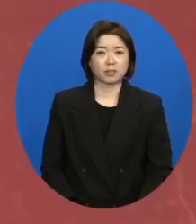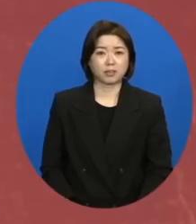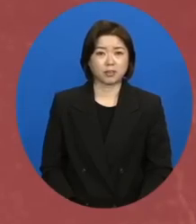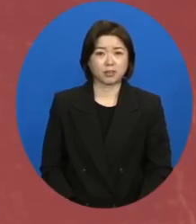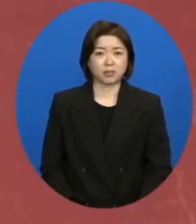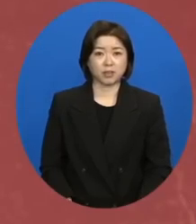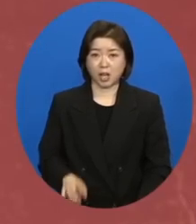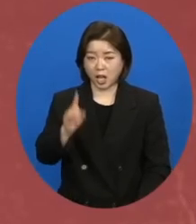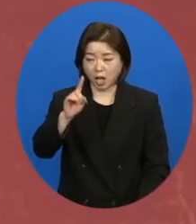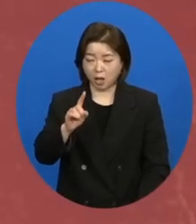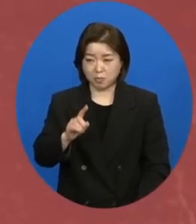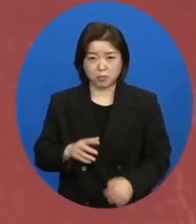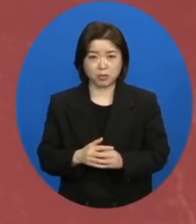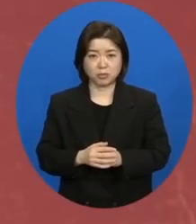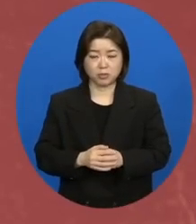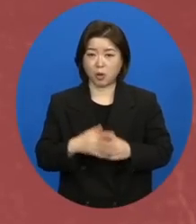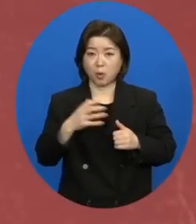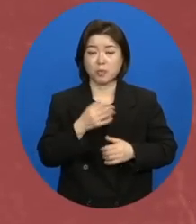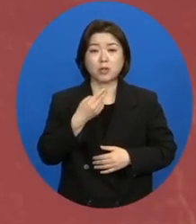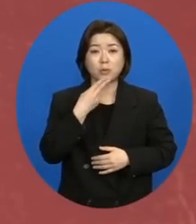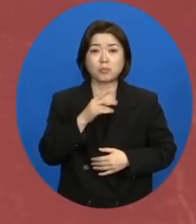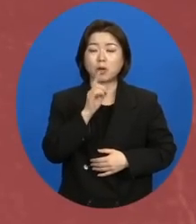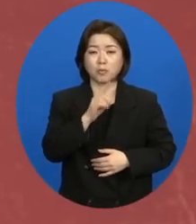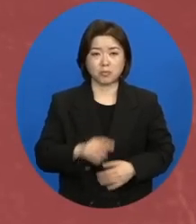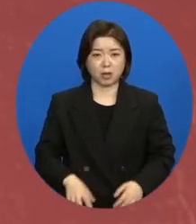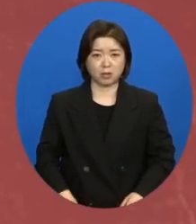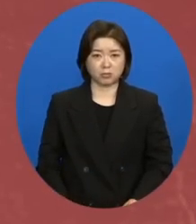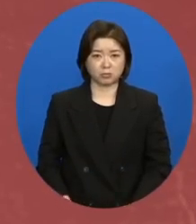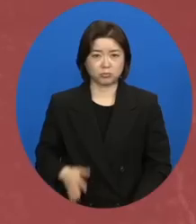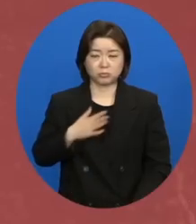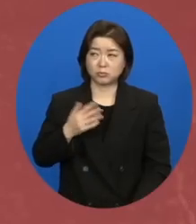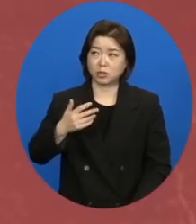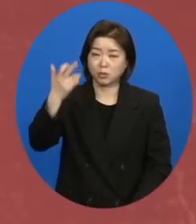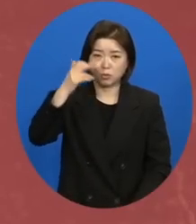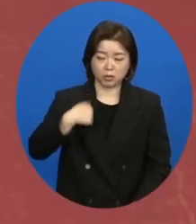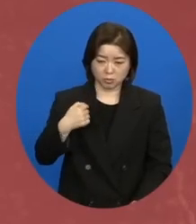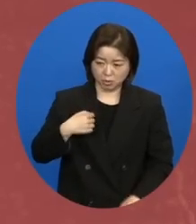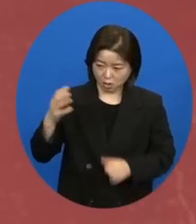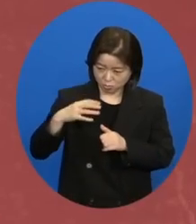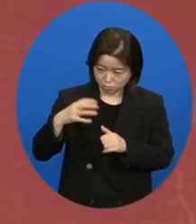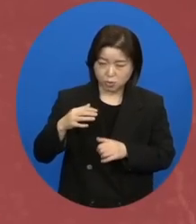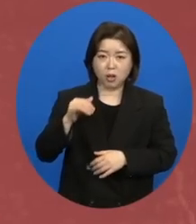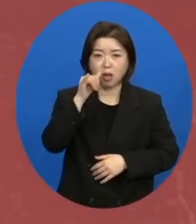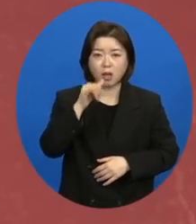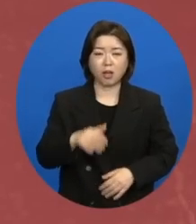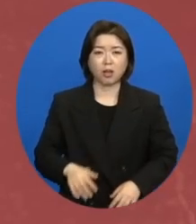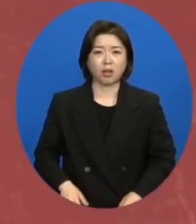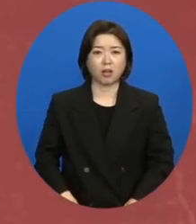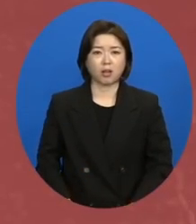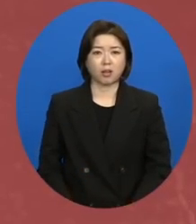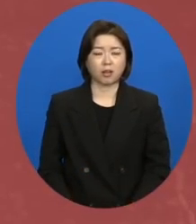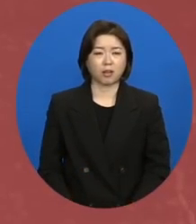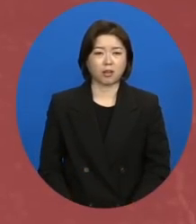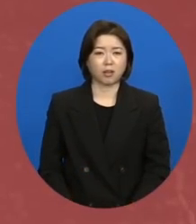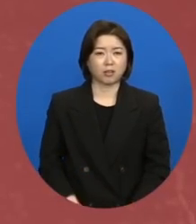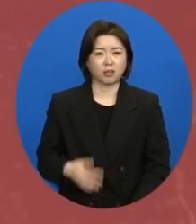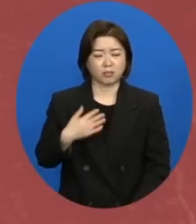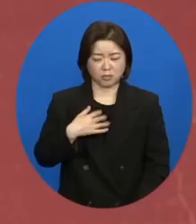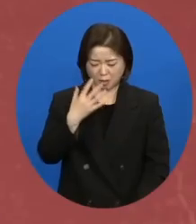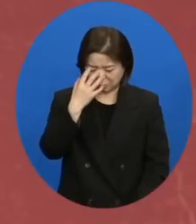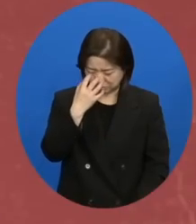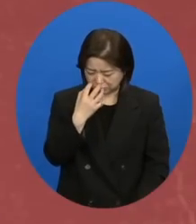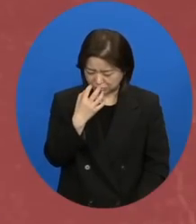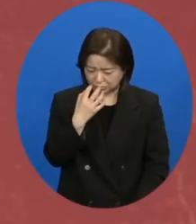우리는 한 번도 혼난 적이 없다고 그래. 그래서 나는 우리 형이 보는 앞에서 혼이 났어요. 그게 얼마나